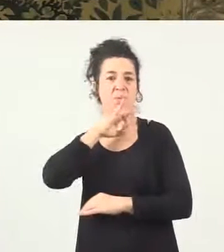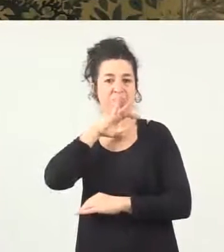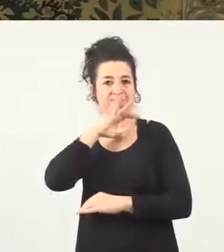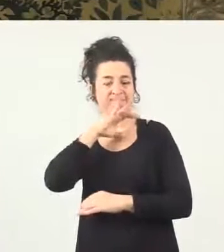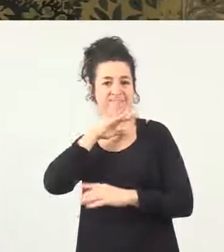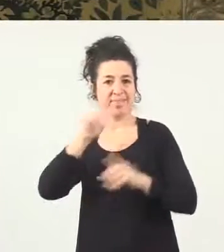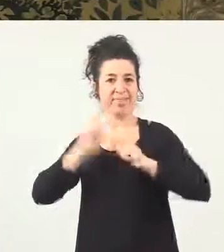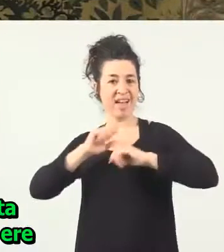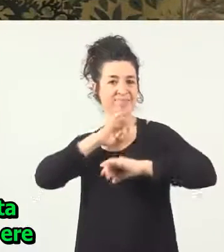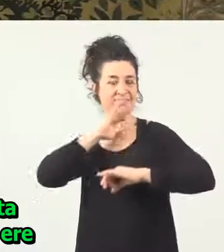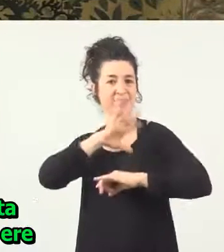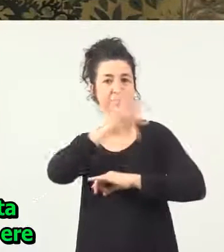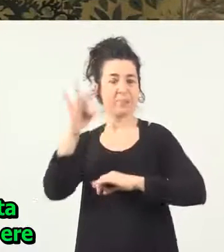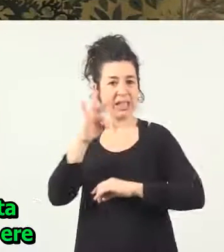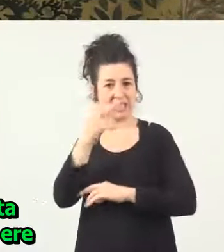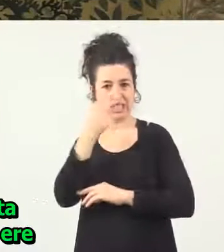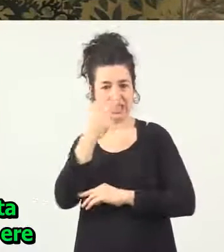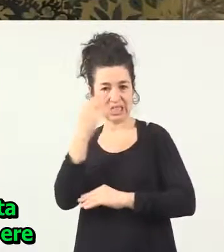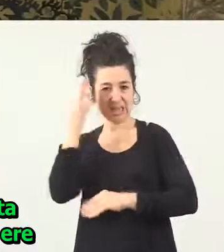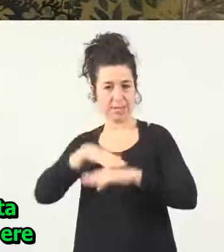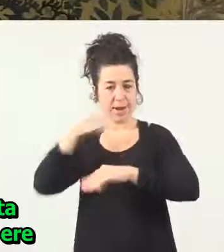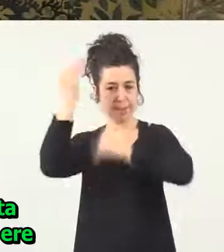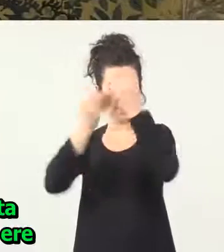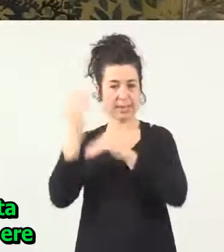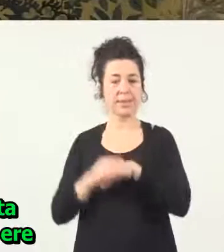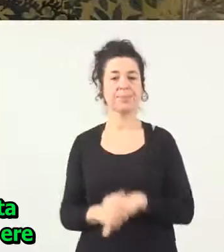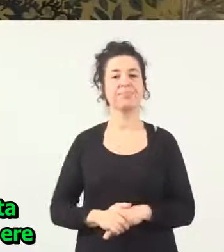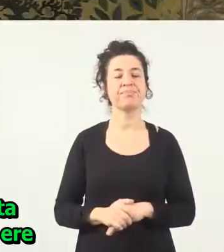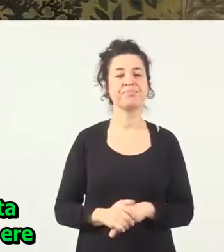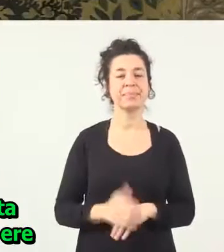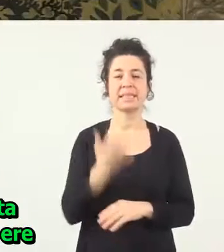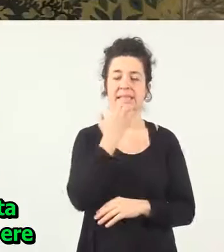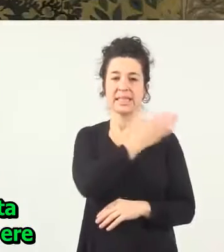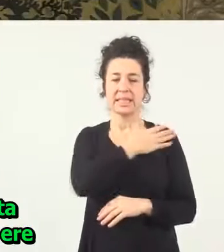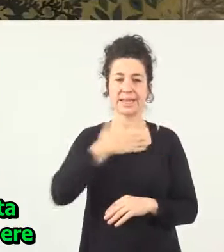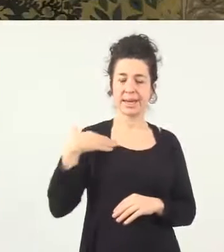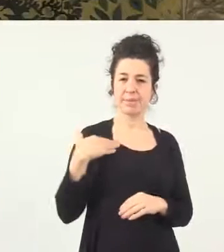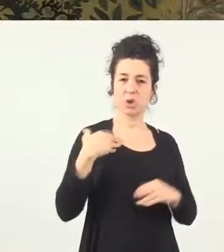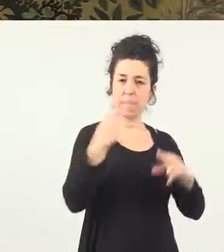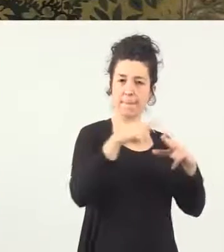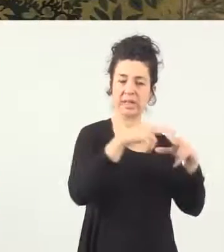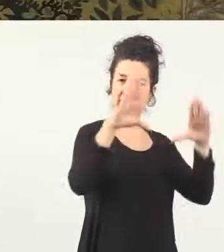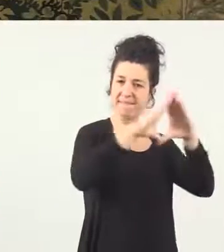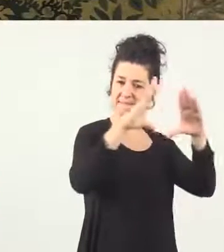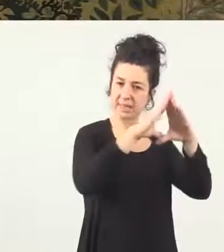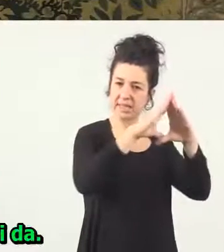pentsatzeko, ez da. Beste aldetik, politika feminista ulertzeko eta praktikatzeko moduak ere